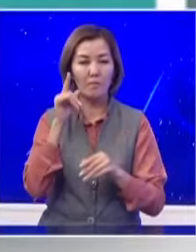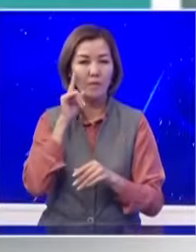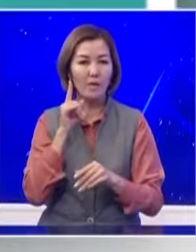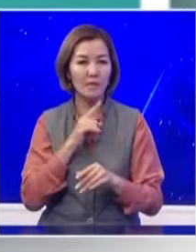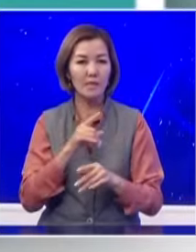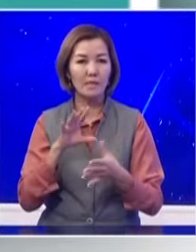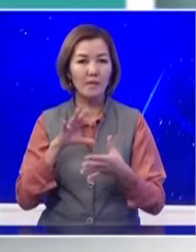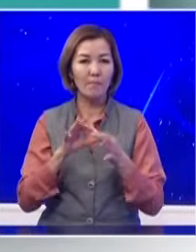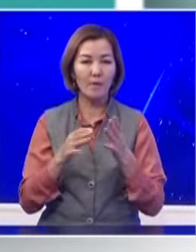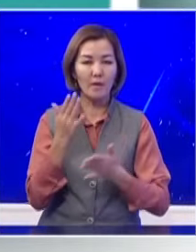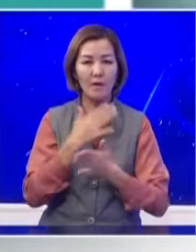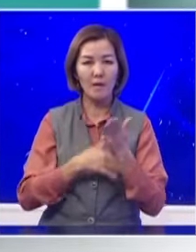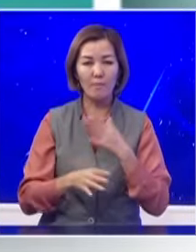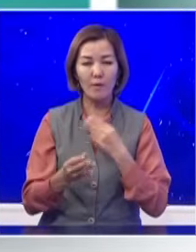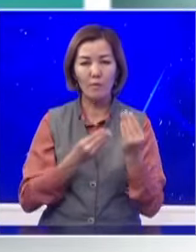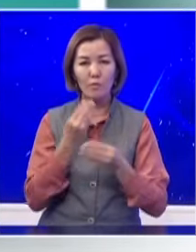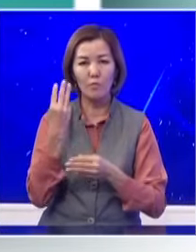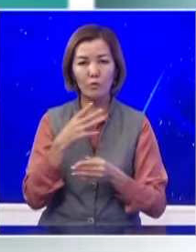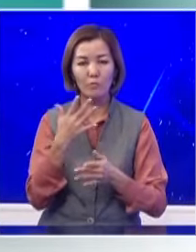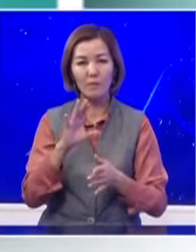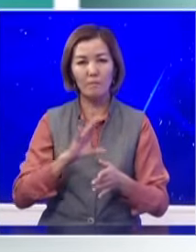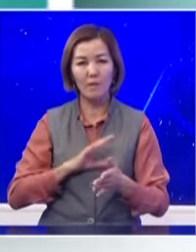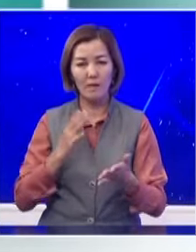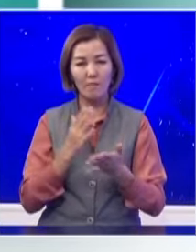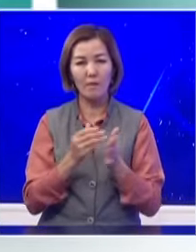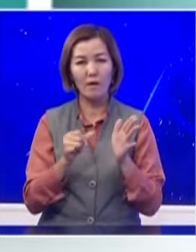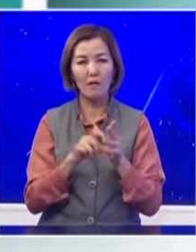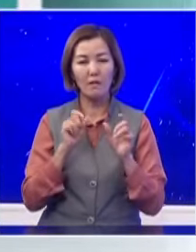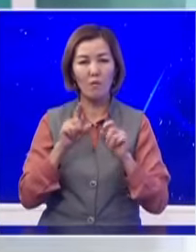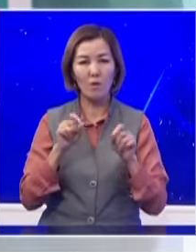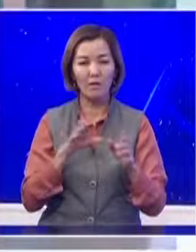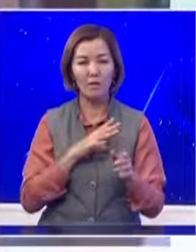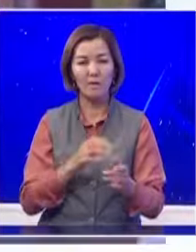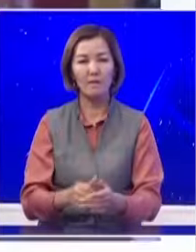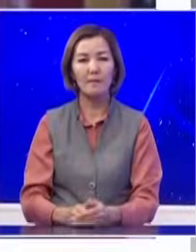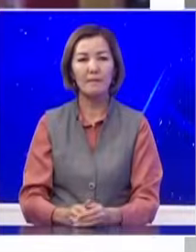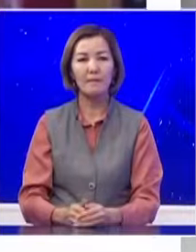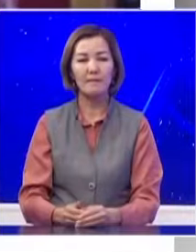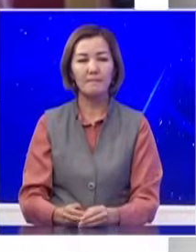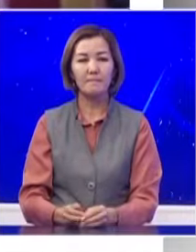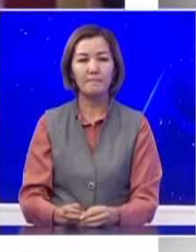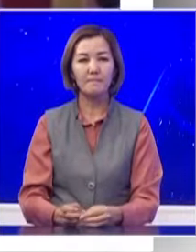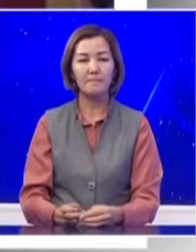құрама командасының қоржынында 35 медаль бар. Оның 6-уы алтын.